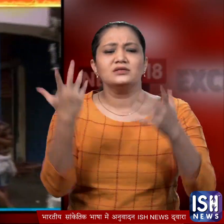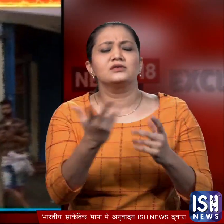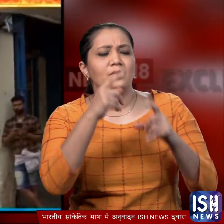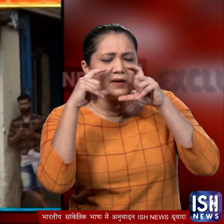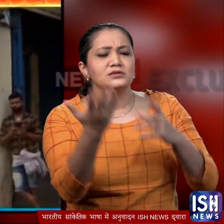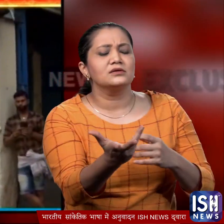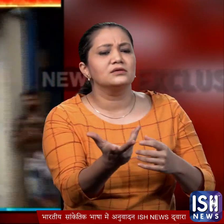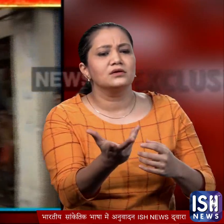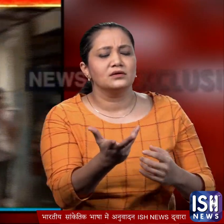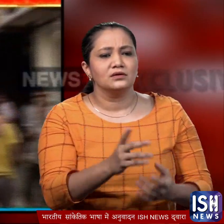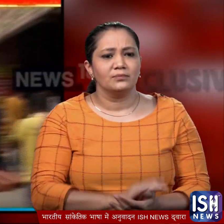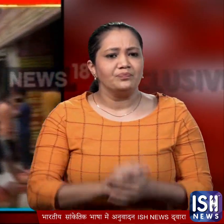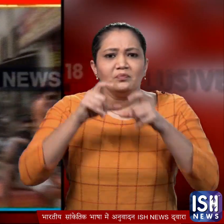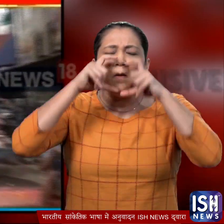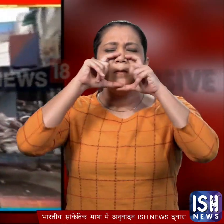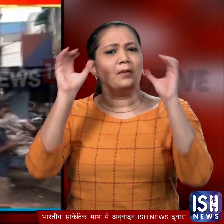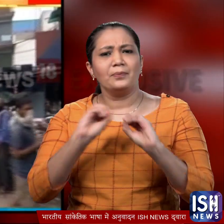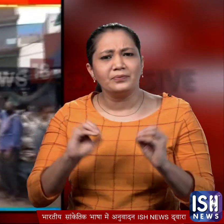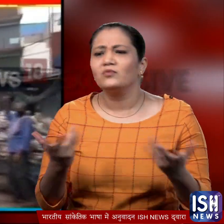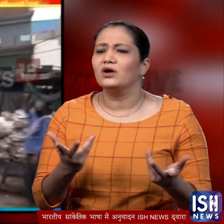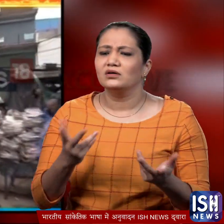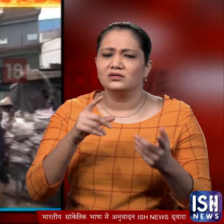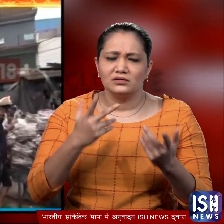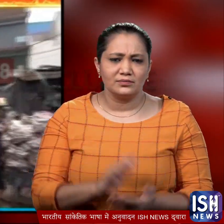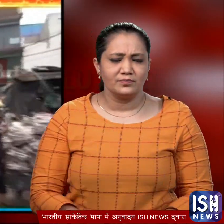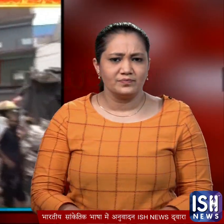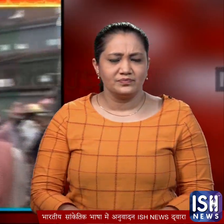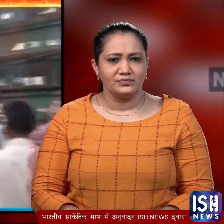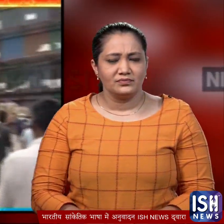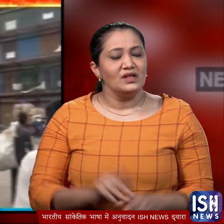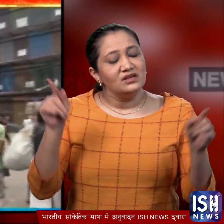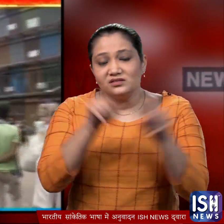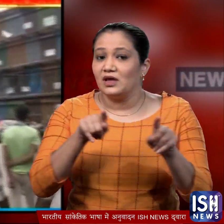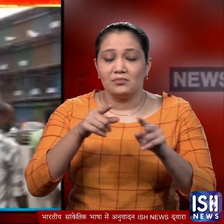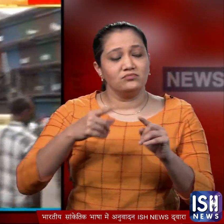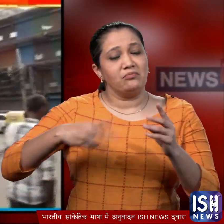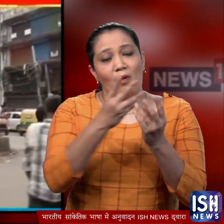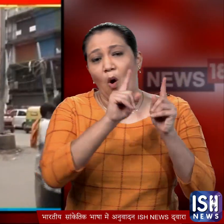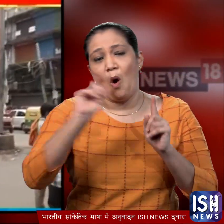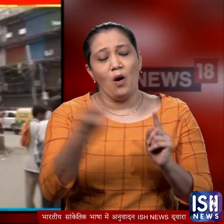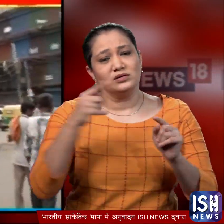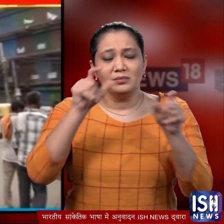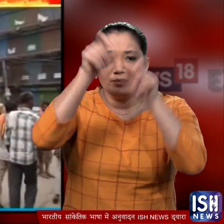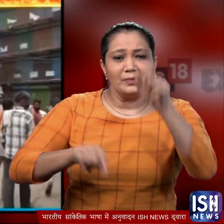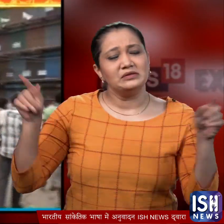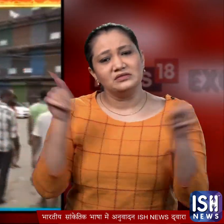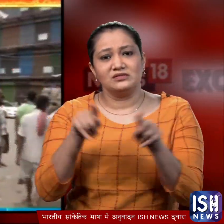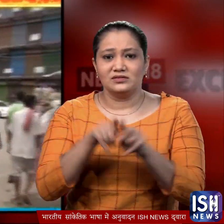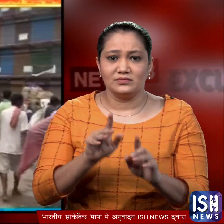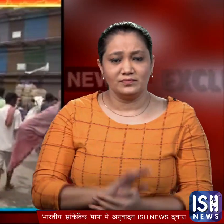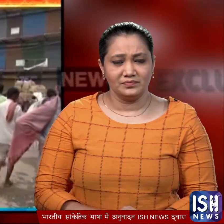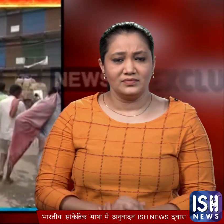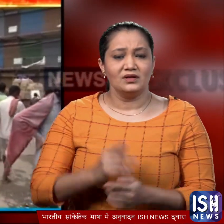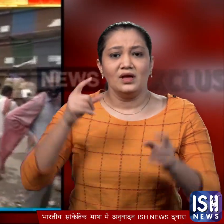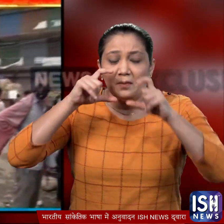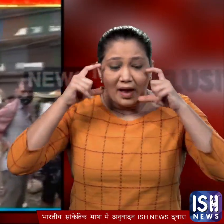है? ऊपर क्यों नहीं लगाया हुआ इसे? तो ये पूरे बाजार के हालात ही इस तरीके के हैं जहाँ पर आप देख रहे हैं, और ये तब है